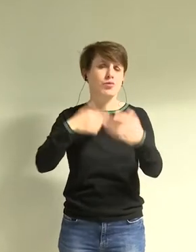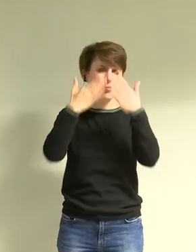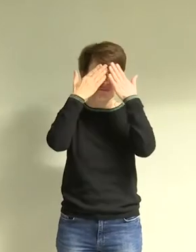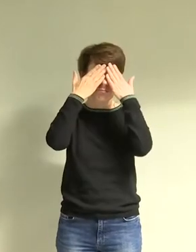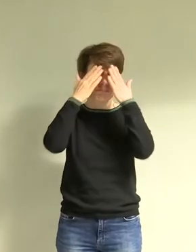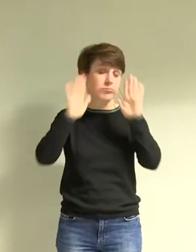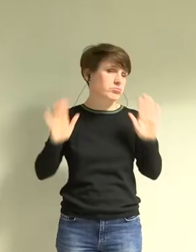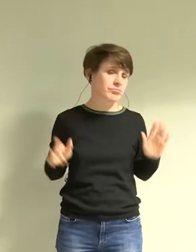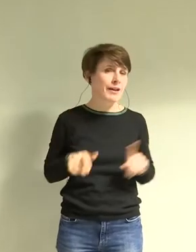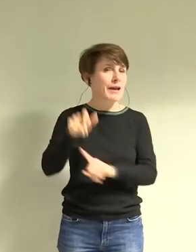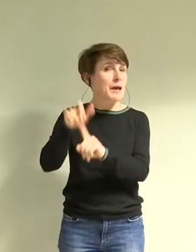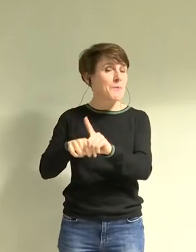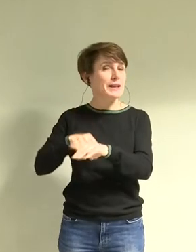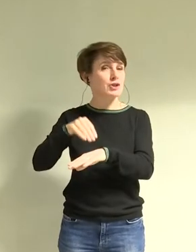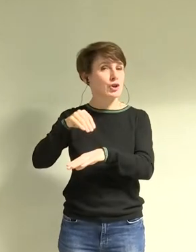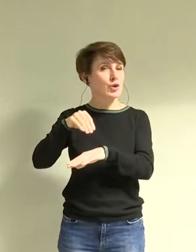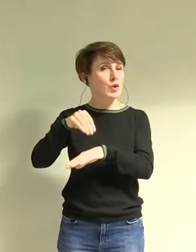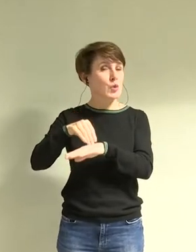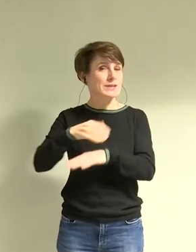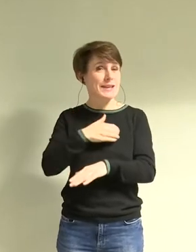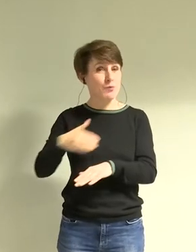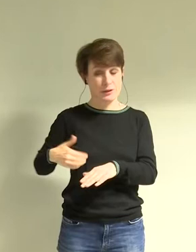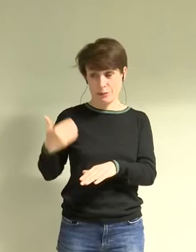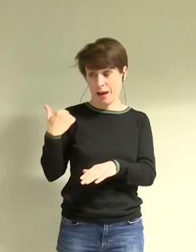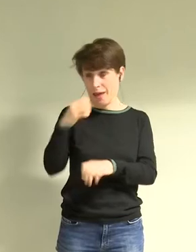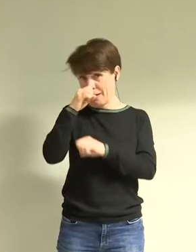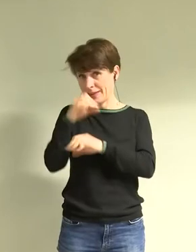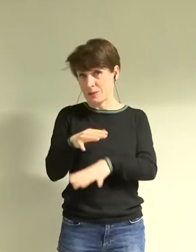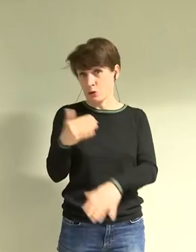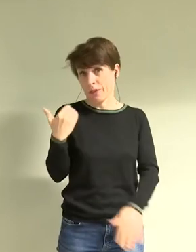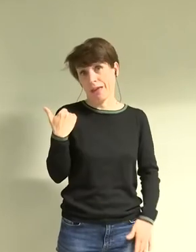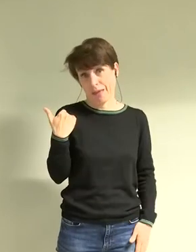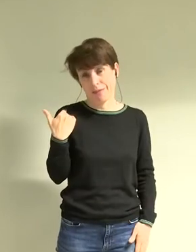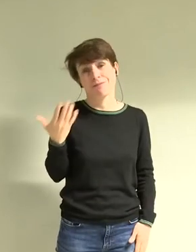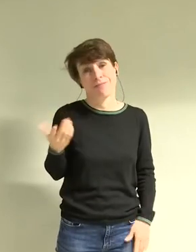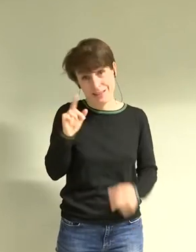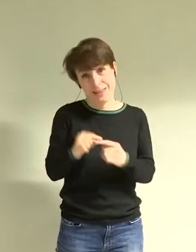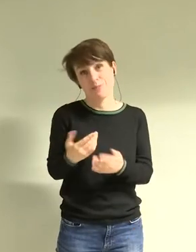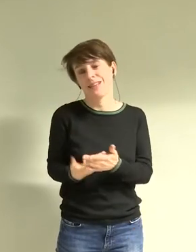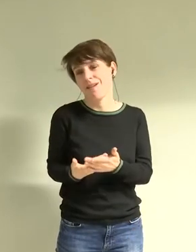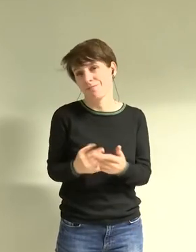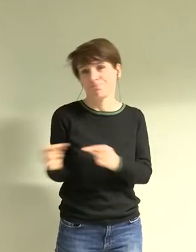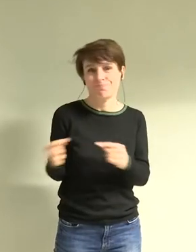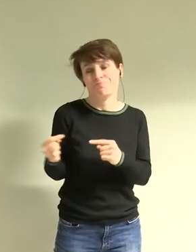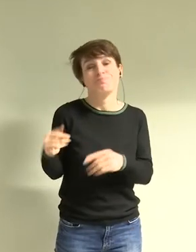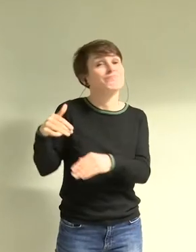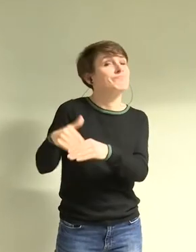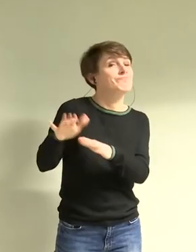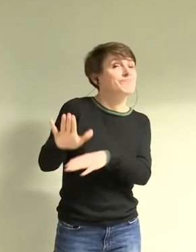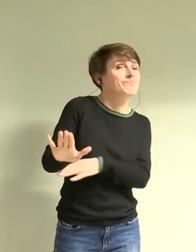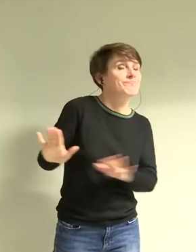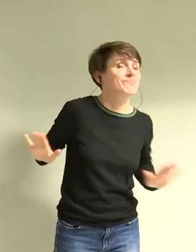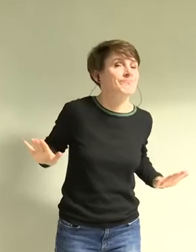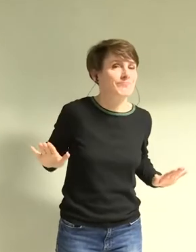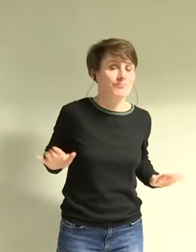conseillère municipale qui a démissionné récemment sur ces sujets me semble-t-il donc il faudrait peut-être que vous ayez